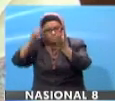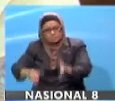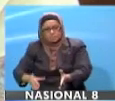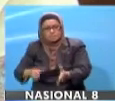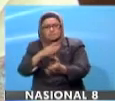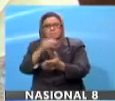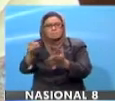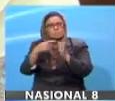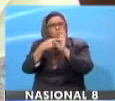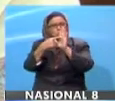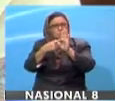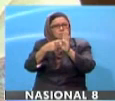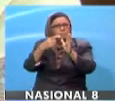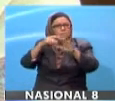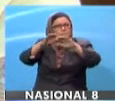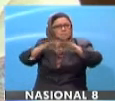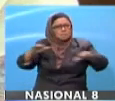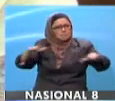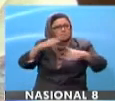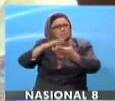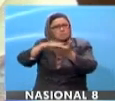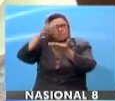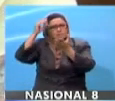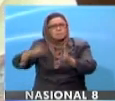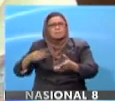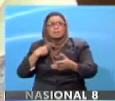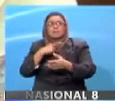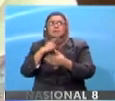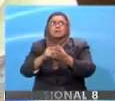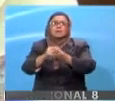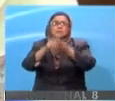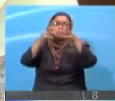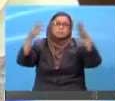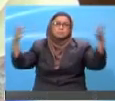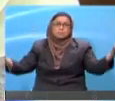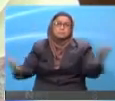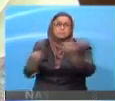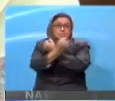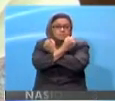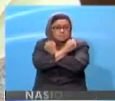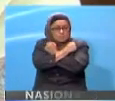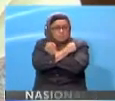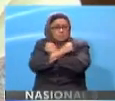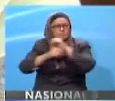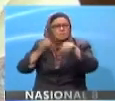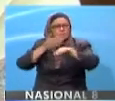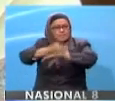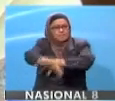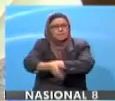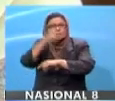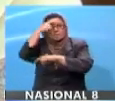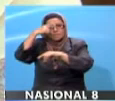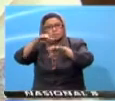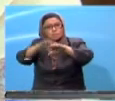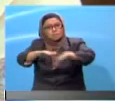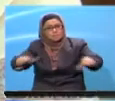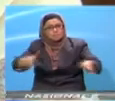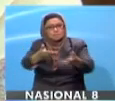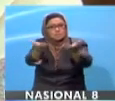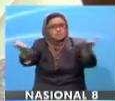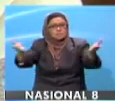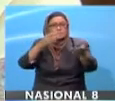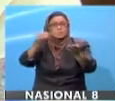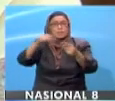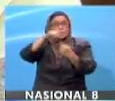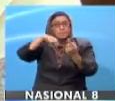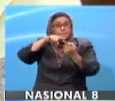tunjukkan kepada pelajar yang kita ada abundance of love, macam kasih sayang yang terlebih-lebih ke arah diorang, sebab bila